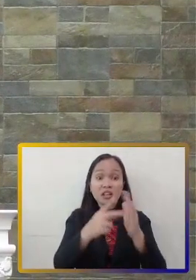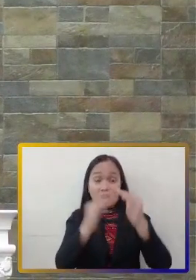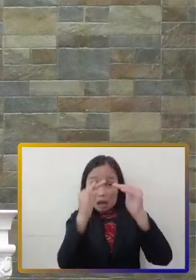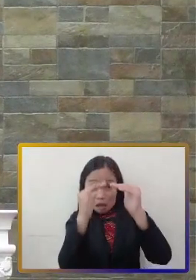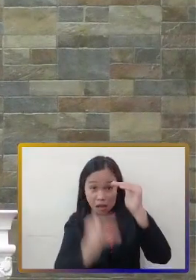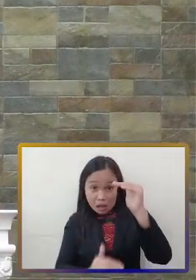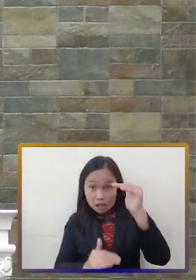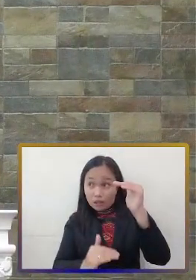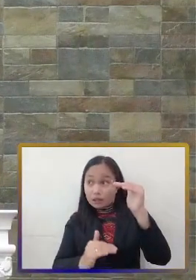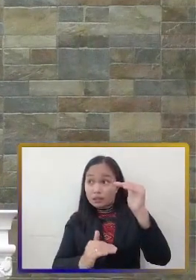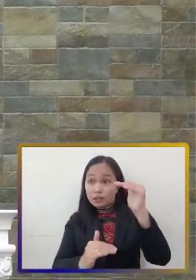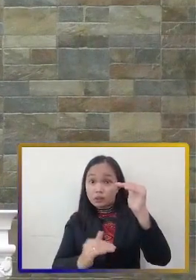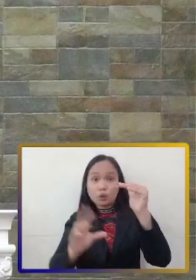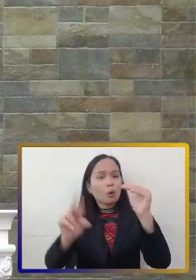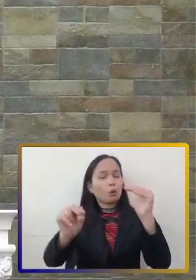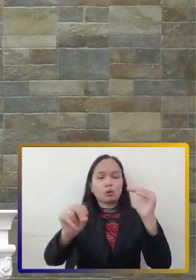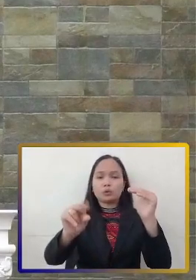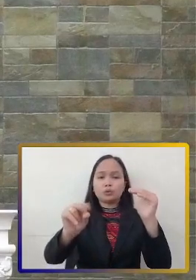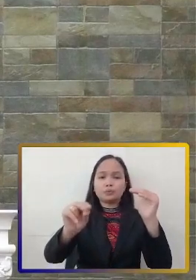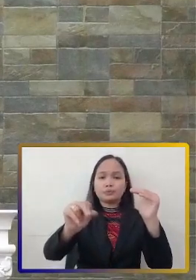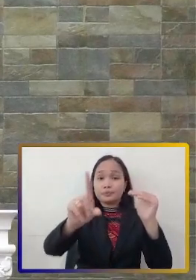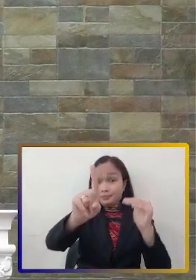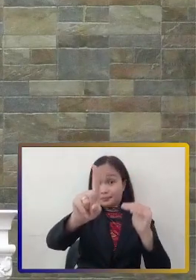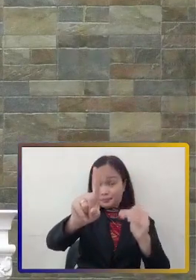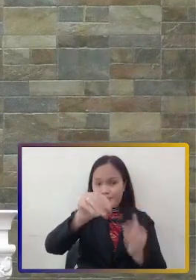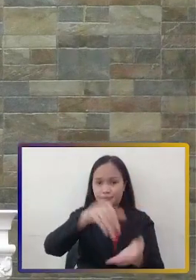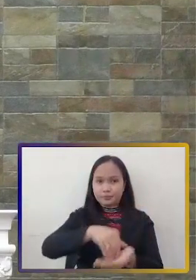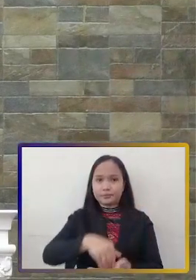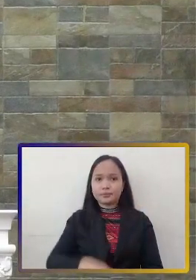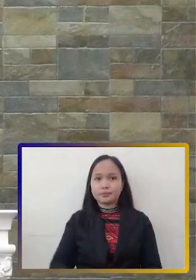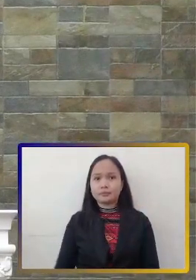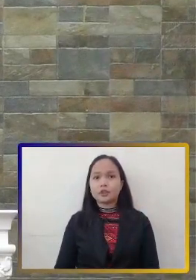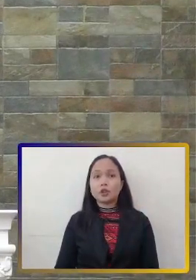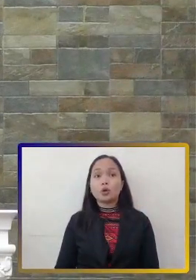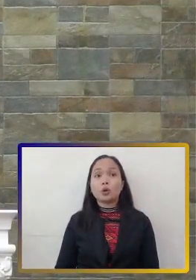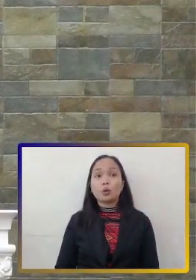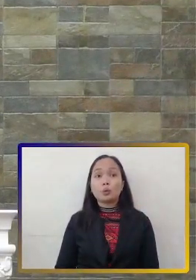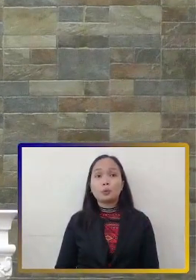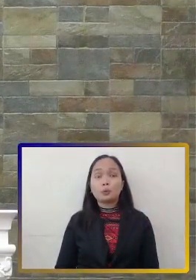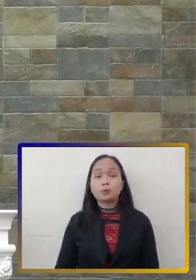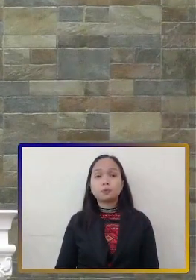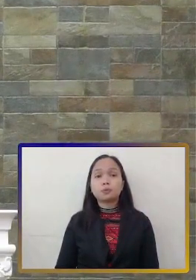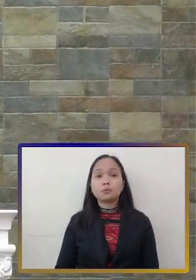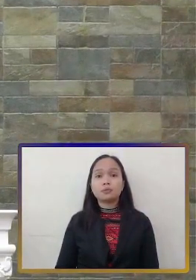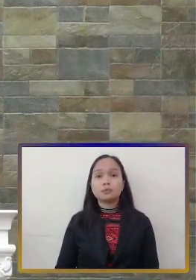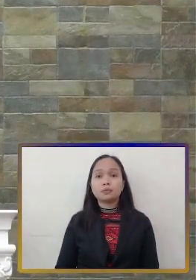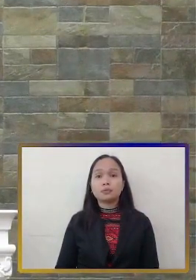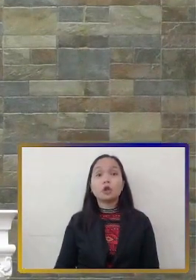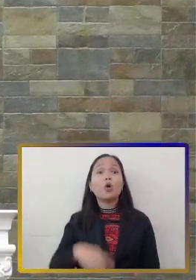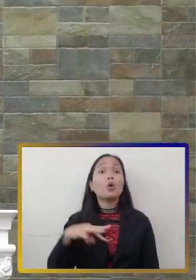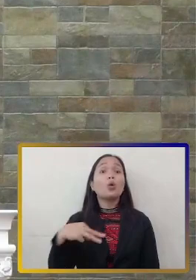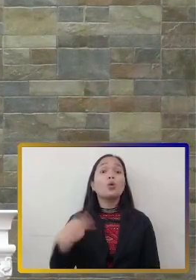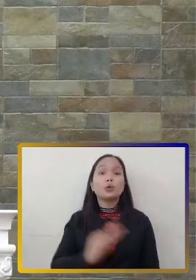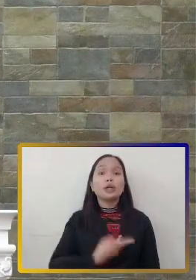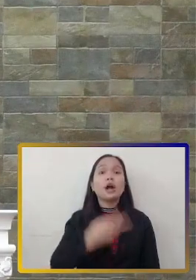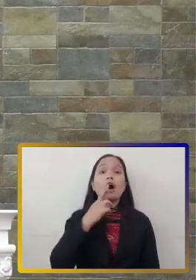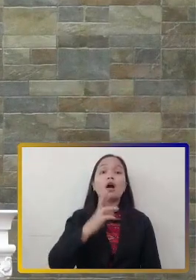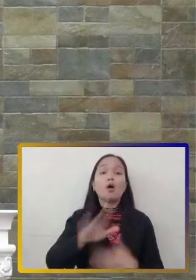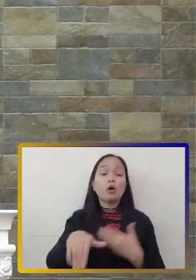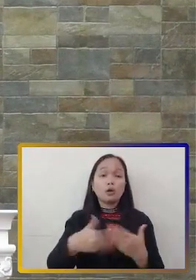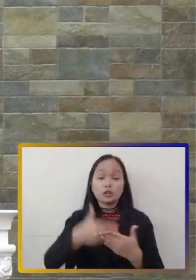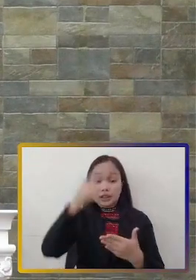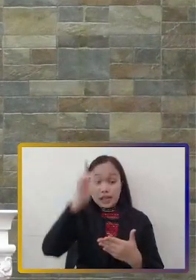inferior. Pagdating sa, tandaan niyo ito, mga kapatid, parehas lamang tayo nilikha ng Diyos na meron